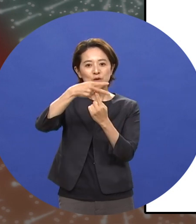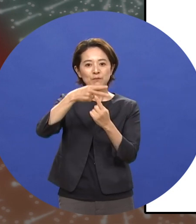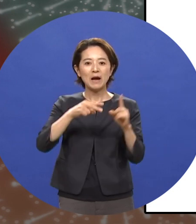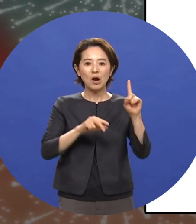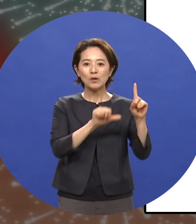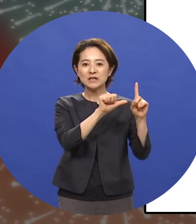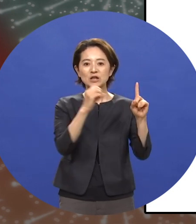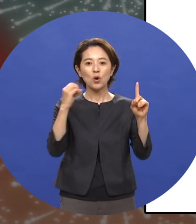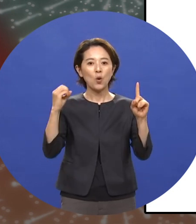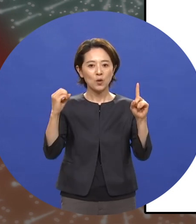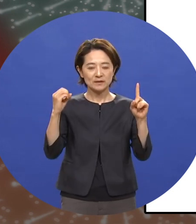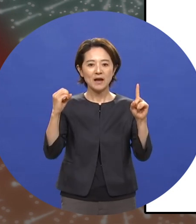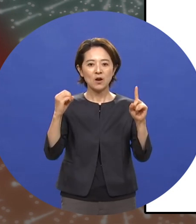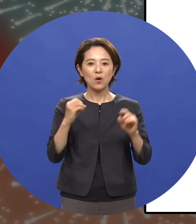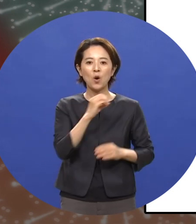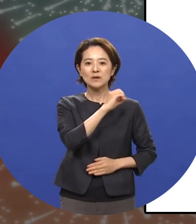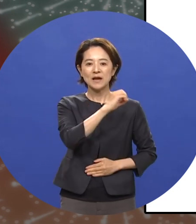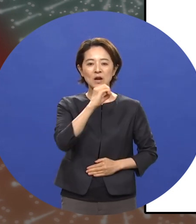番号